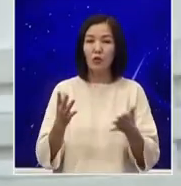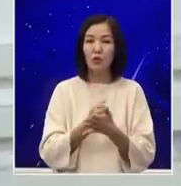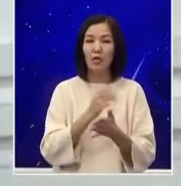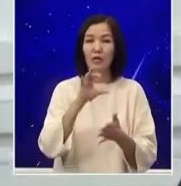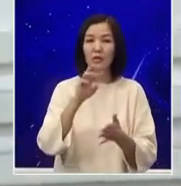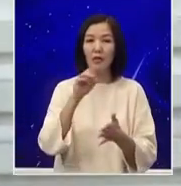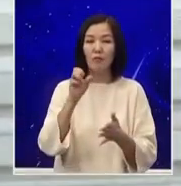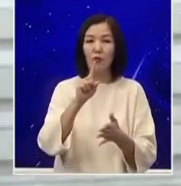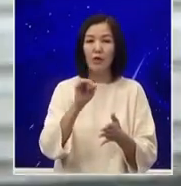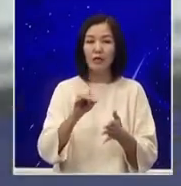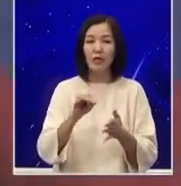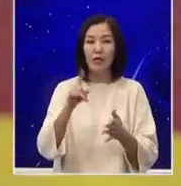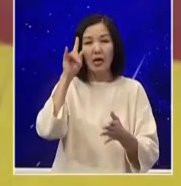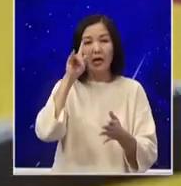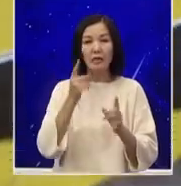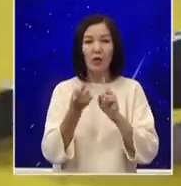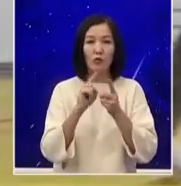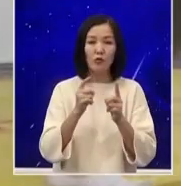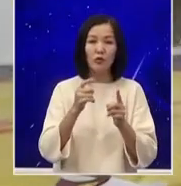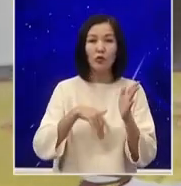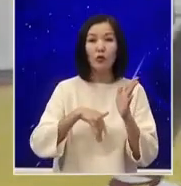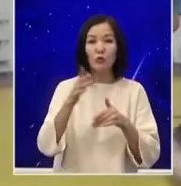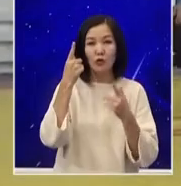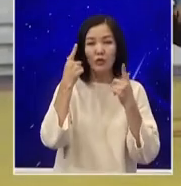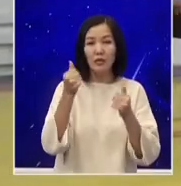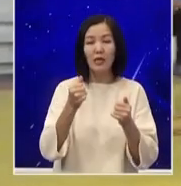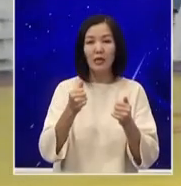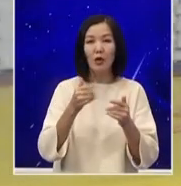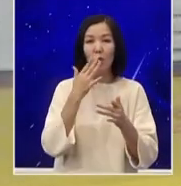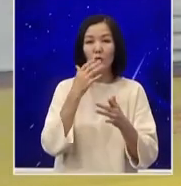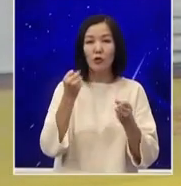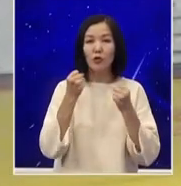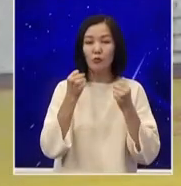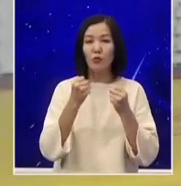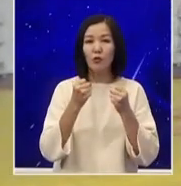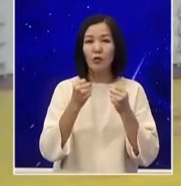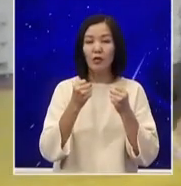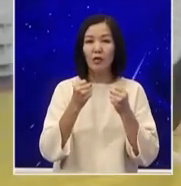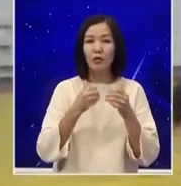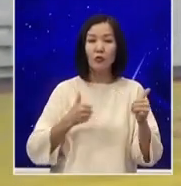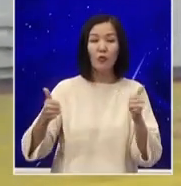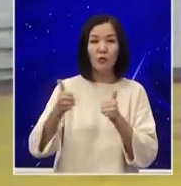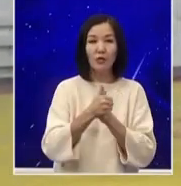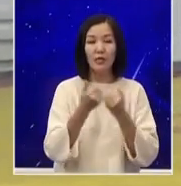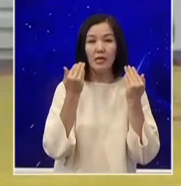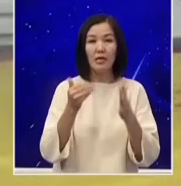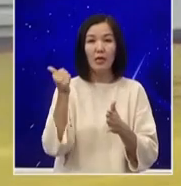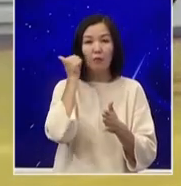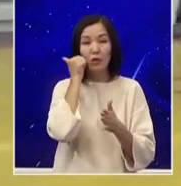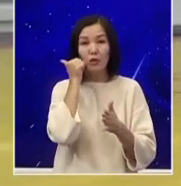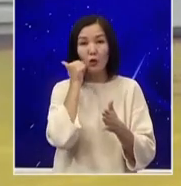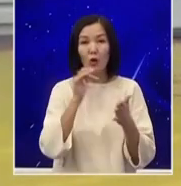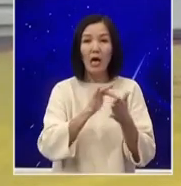Азия чемпионы қазақ күресінде жақсы меңгерген. Ұлттық спорт түрі бойынша қорлық біріншілігінде топ жарды. Енді Мәскеу